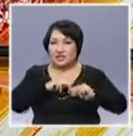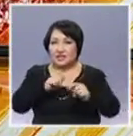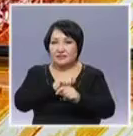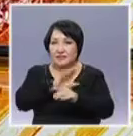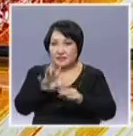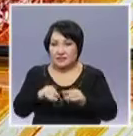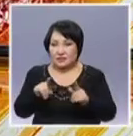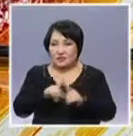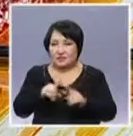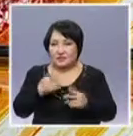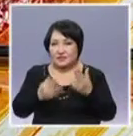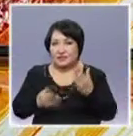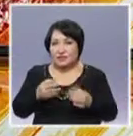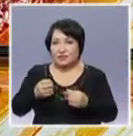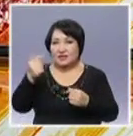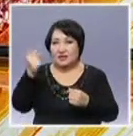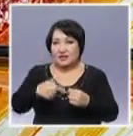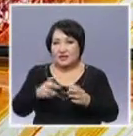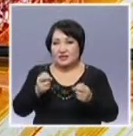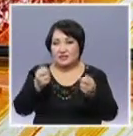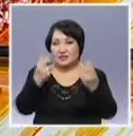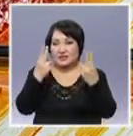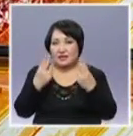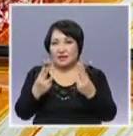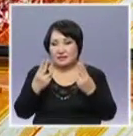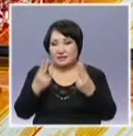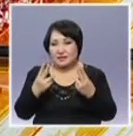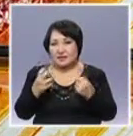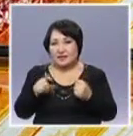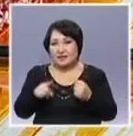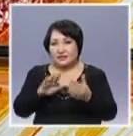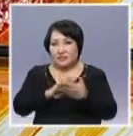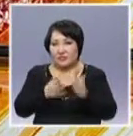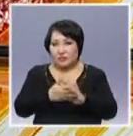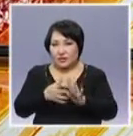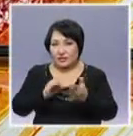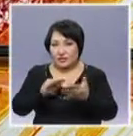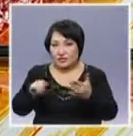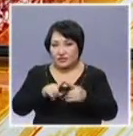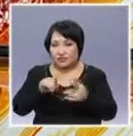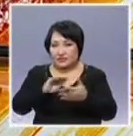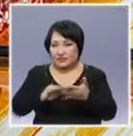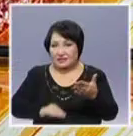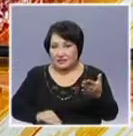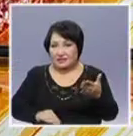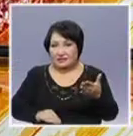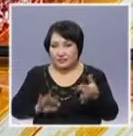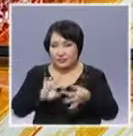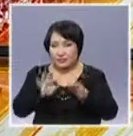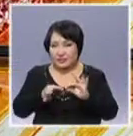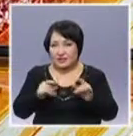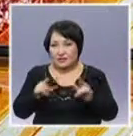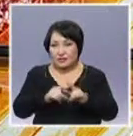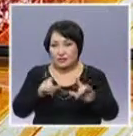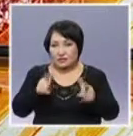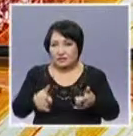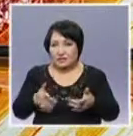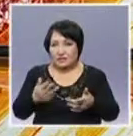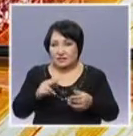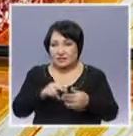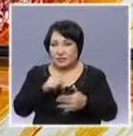грамотный специалист, там и договоры все отразить, и все, то есть все будет прозрачно. Вот этот вопрос